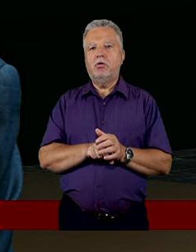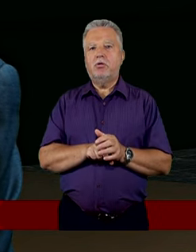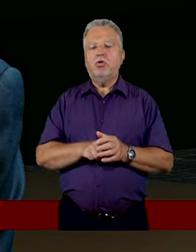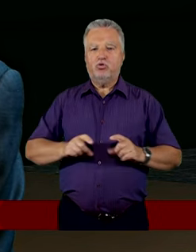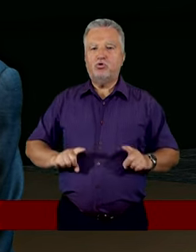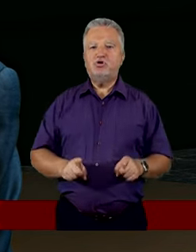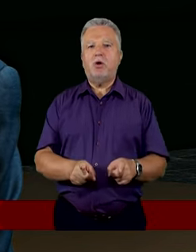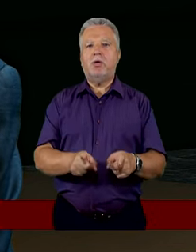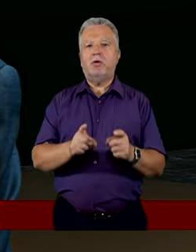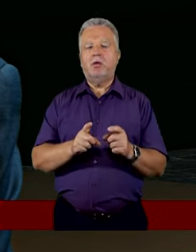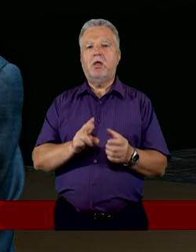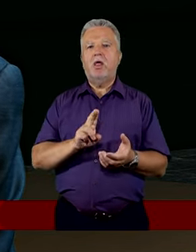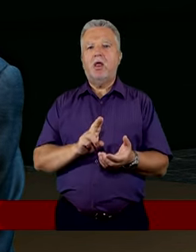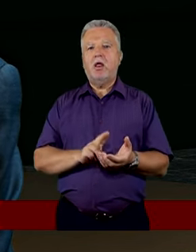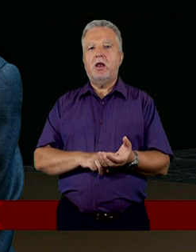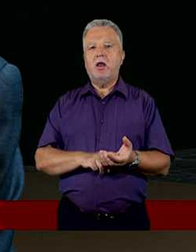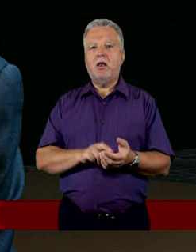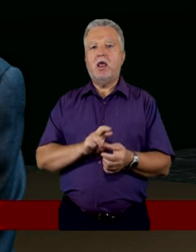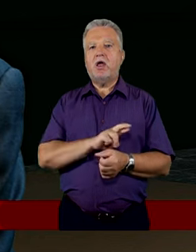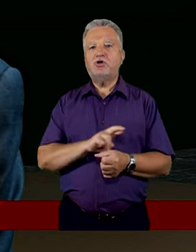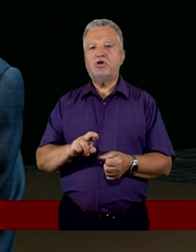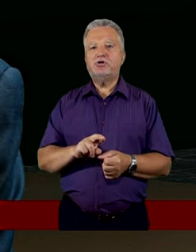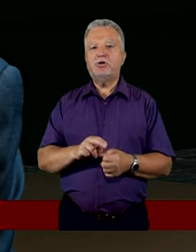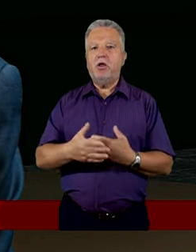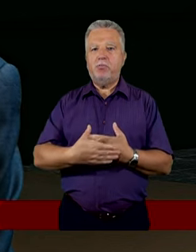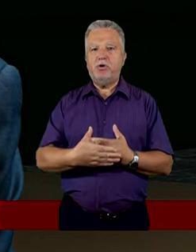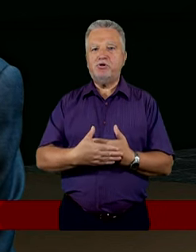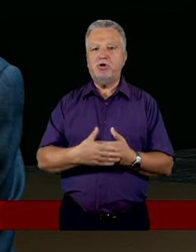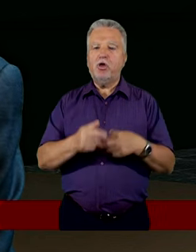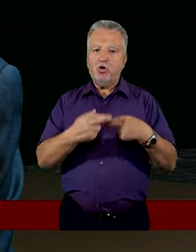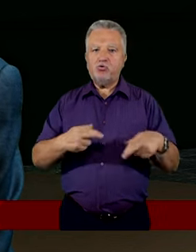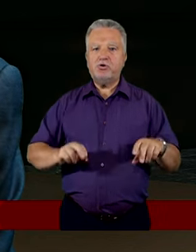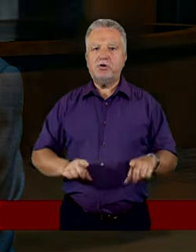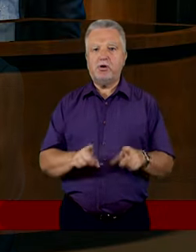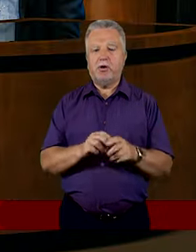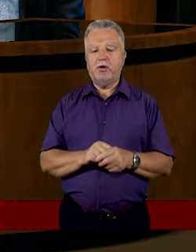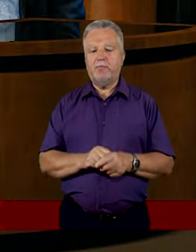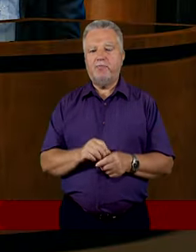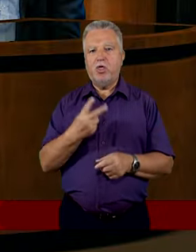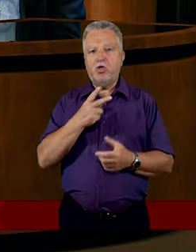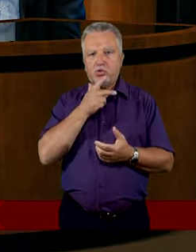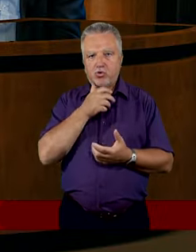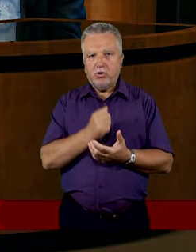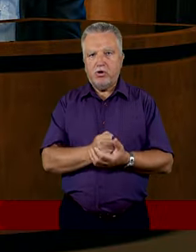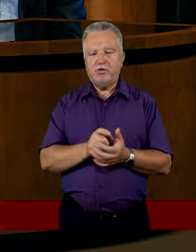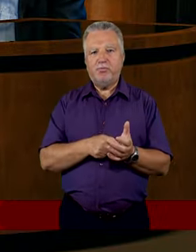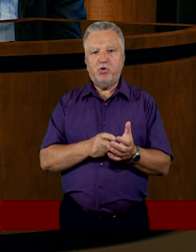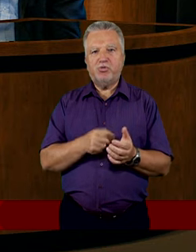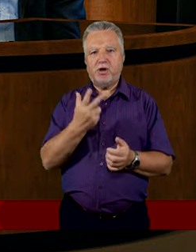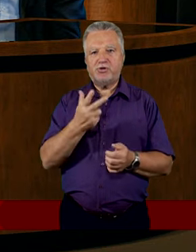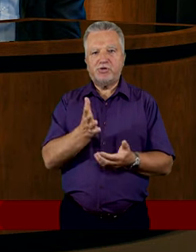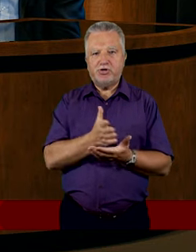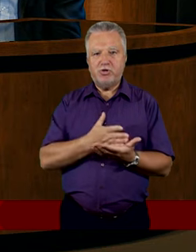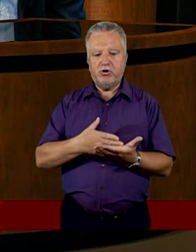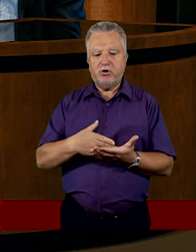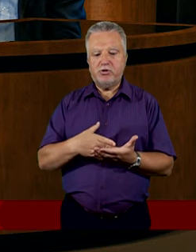do właśnie pewnych działań na rzecz bliźnich. To mogą być różne działania. Drugi list apostoła Piotra,